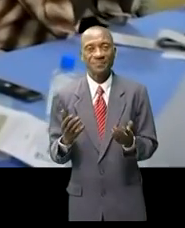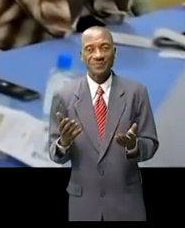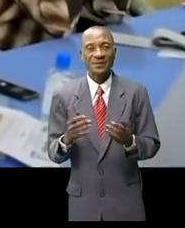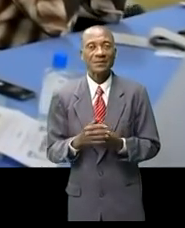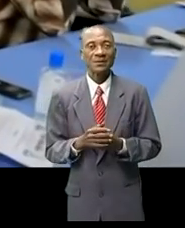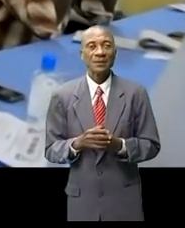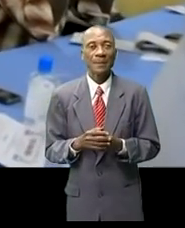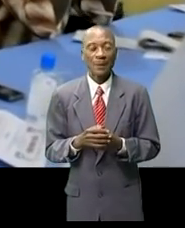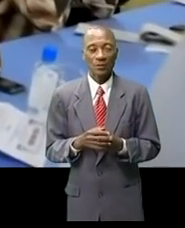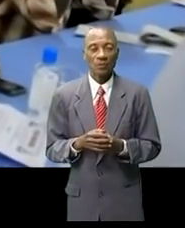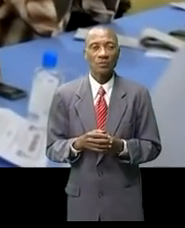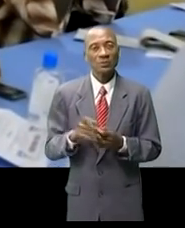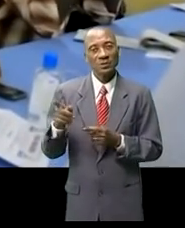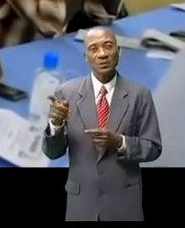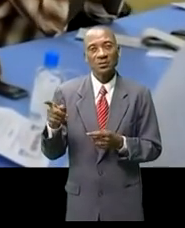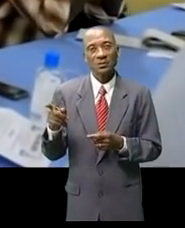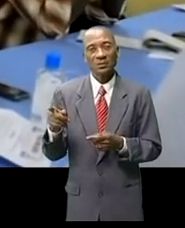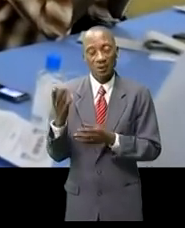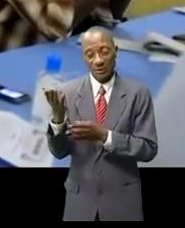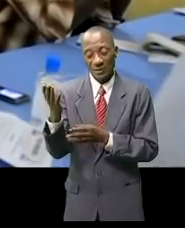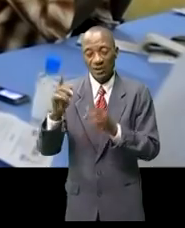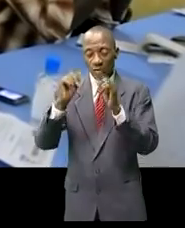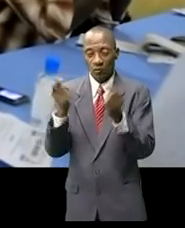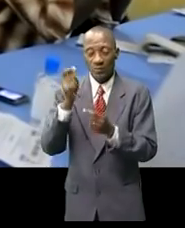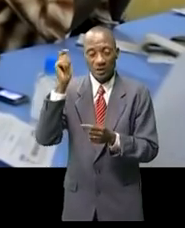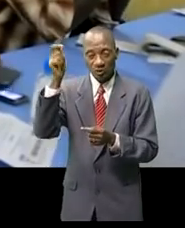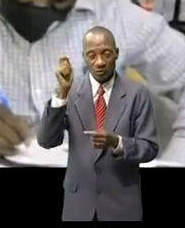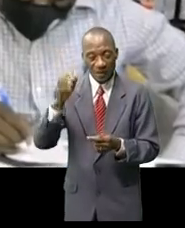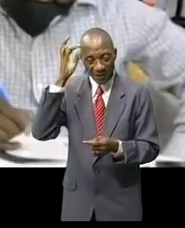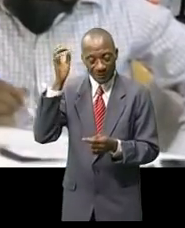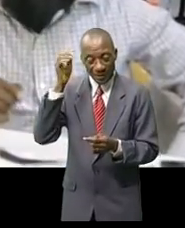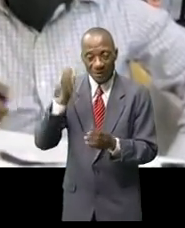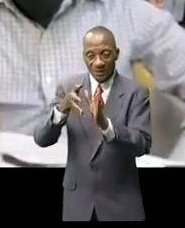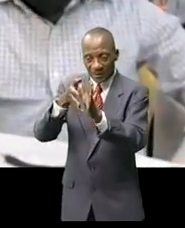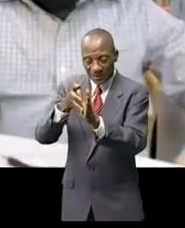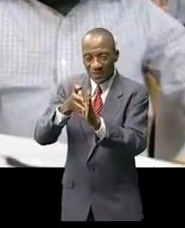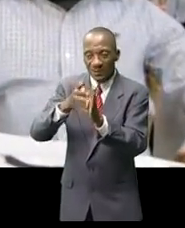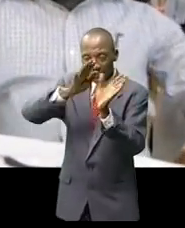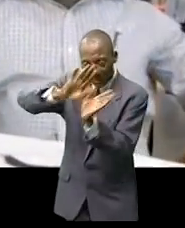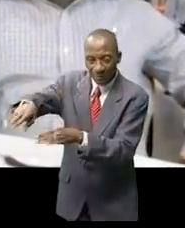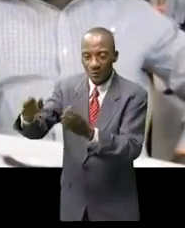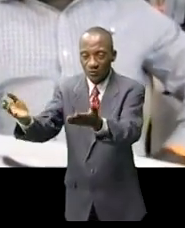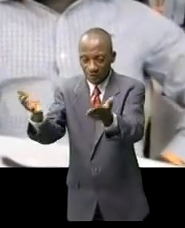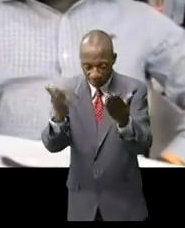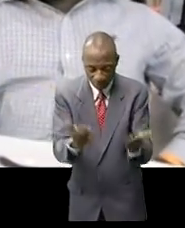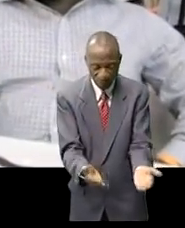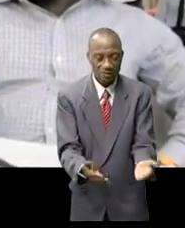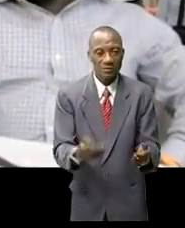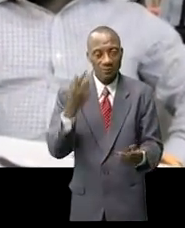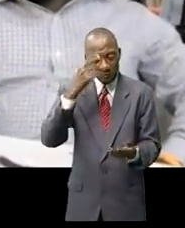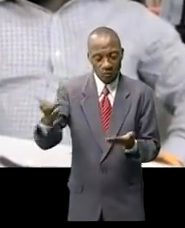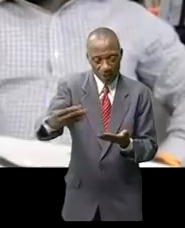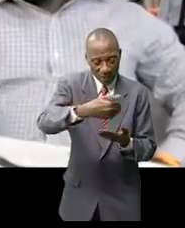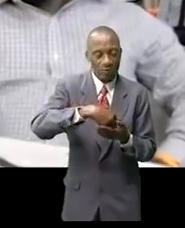les éléments de groupes armés à déposer les armes et s'adonner aux activités champêtres. La cérémonie officielle a été présidée ce vendredi par